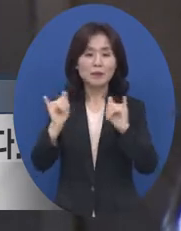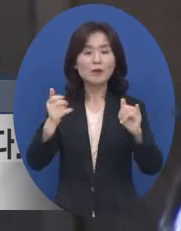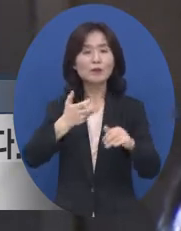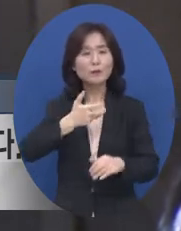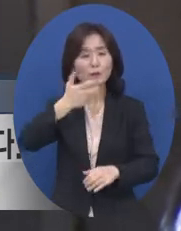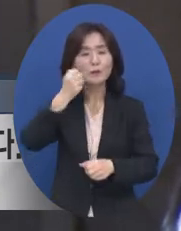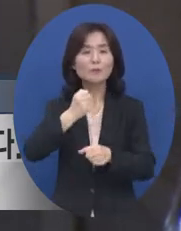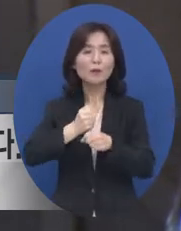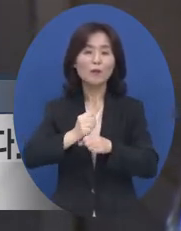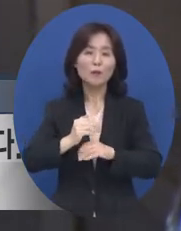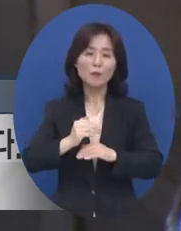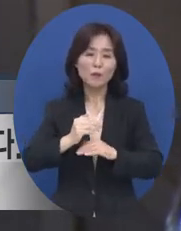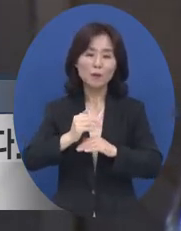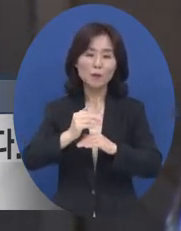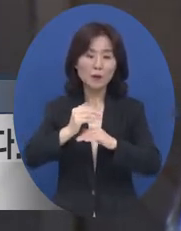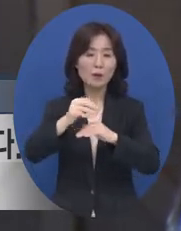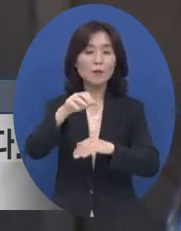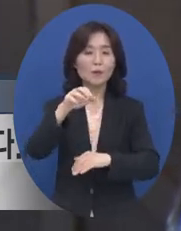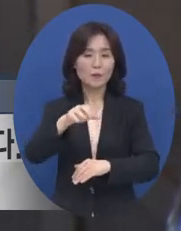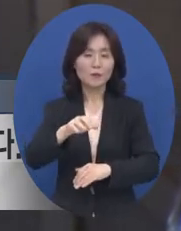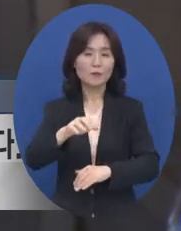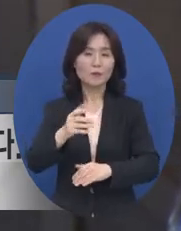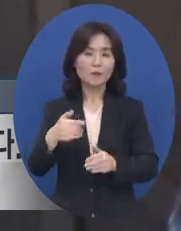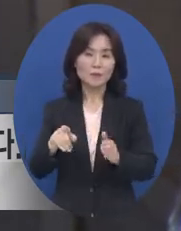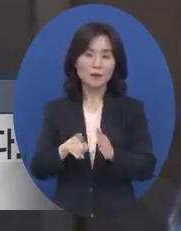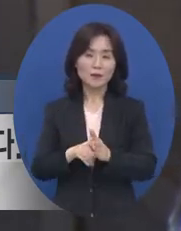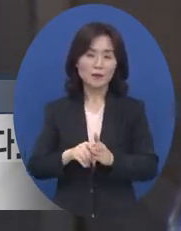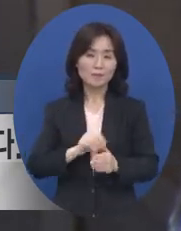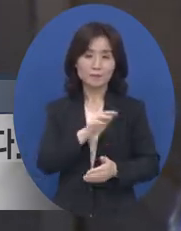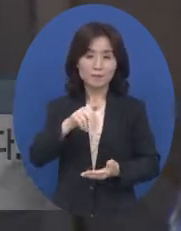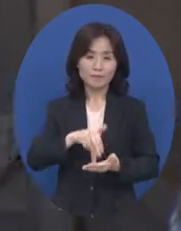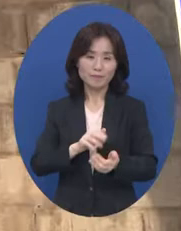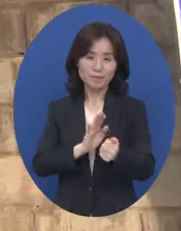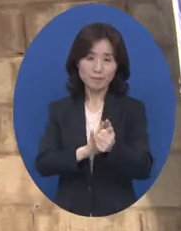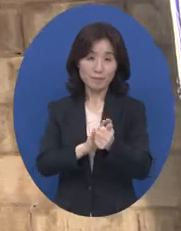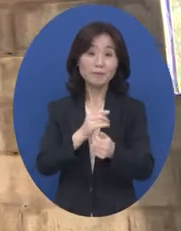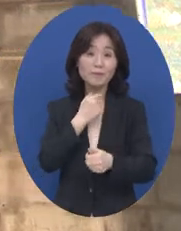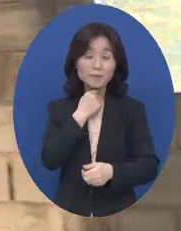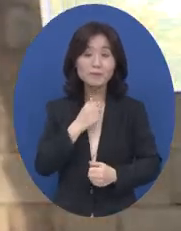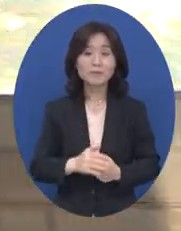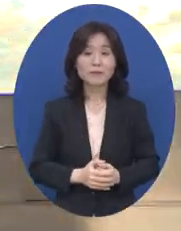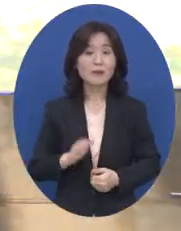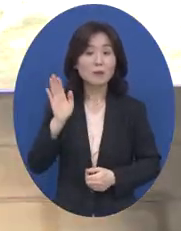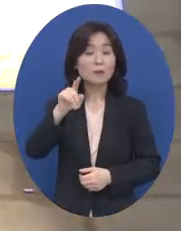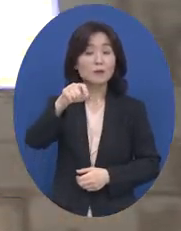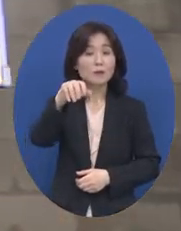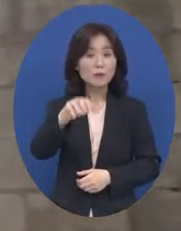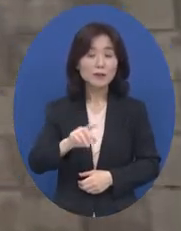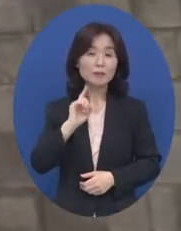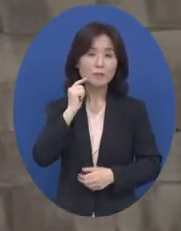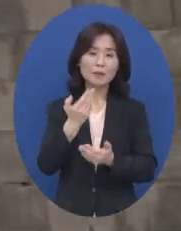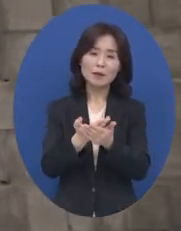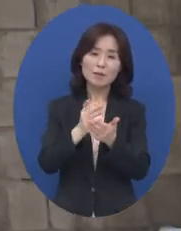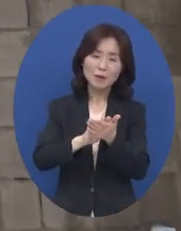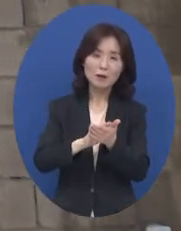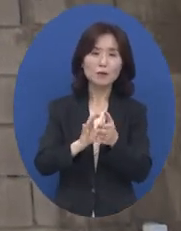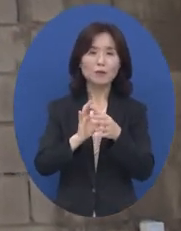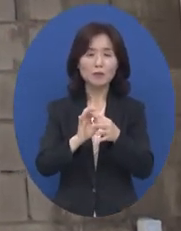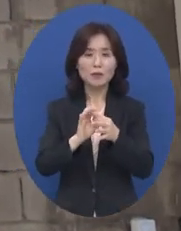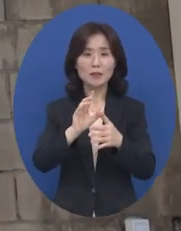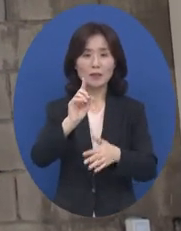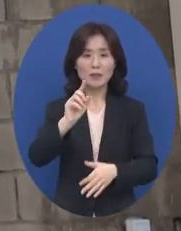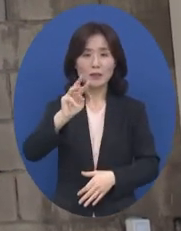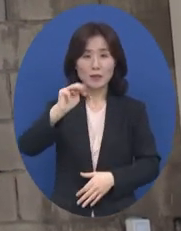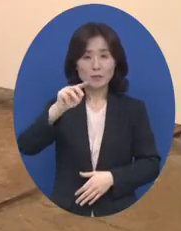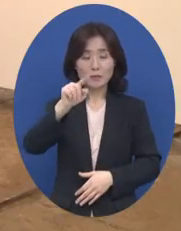꿈이 만들어지는 공간이 되도록 저희들은 최대한 돕겠습니다. 앞으로 이곳은 리모델링을 거쳐 DMZ